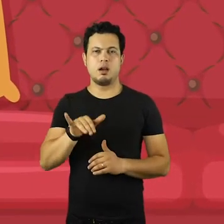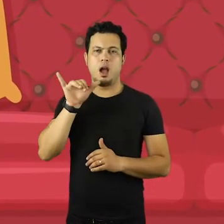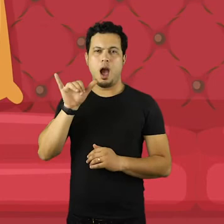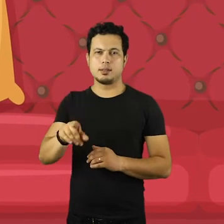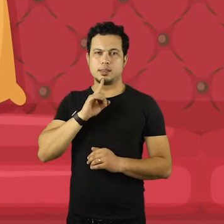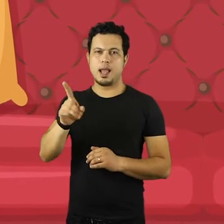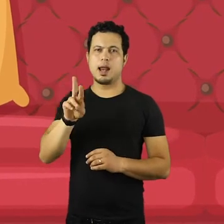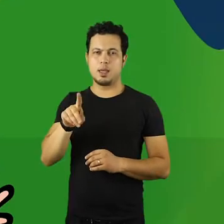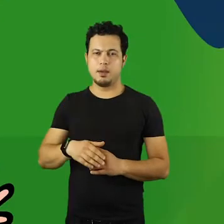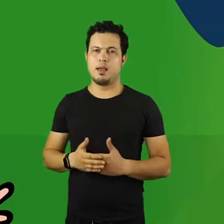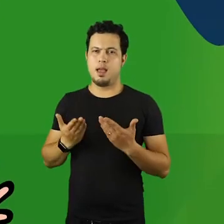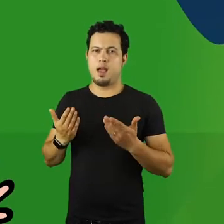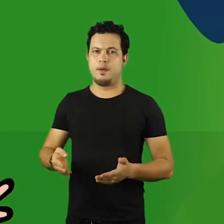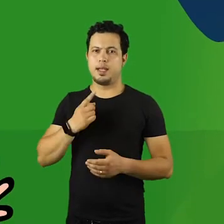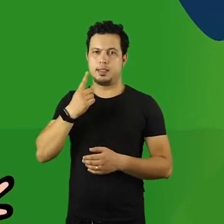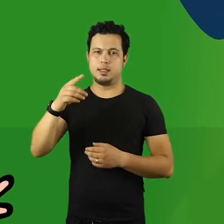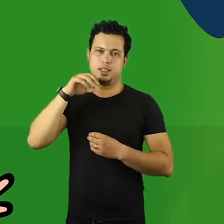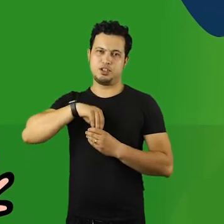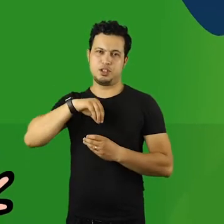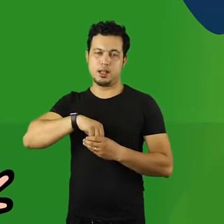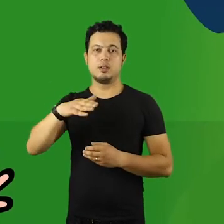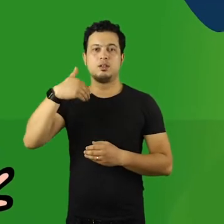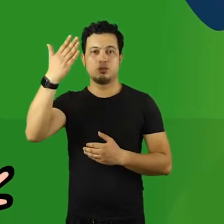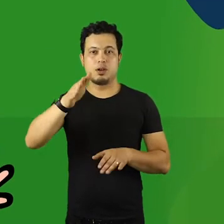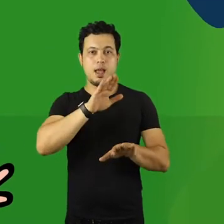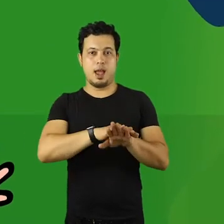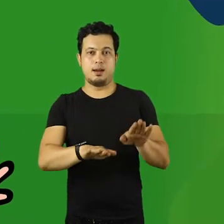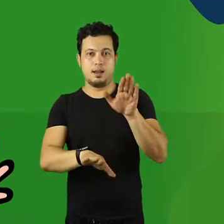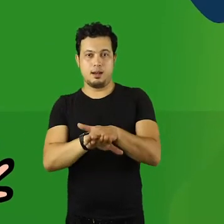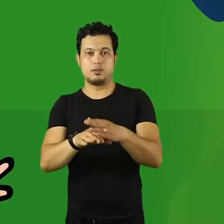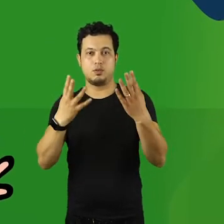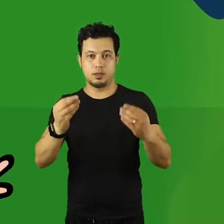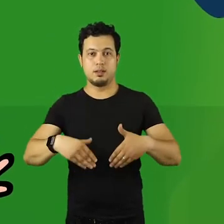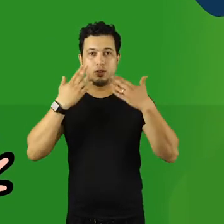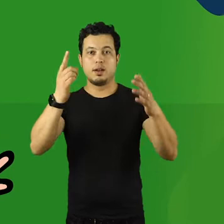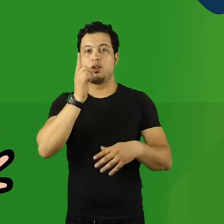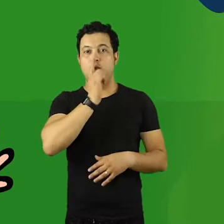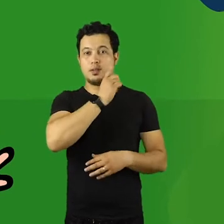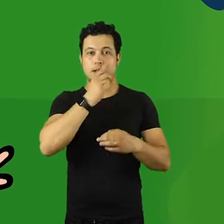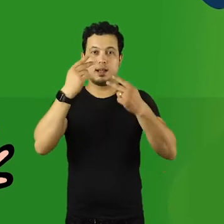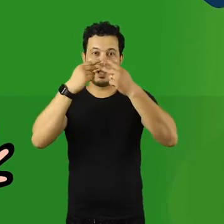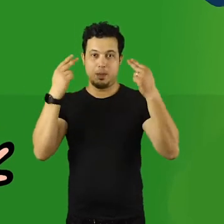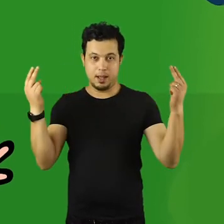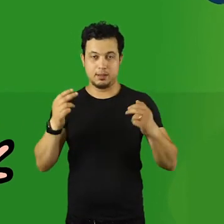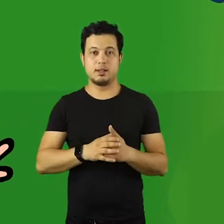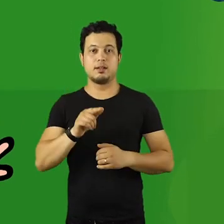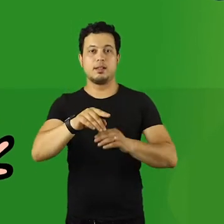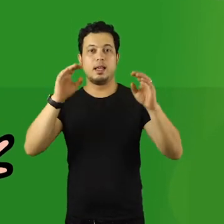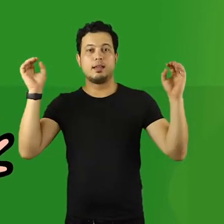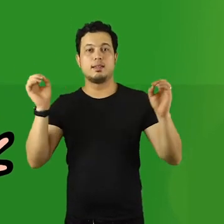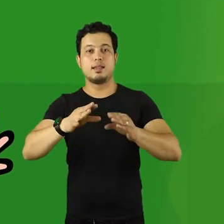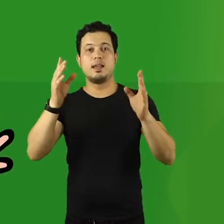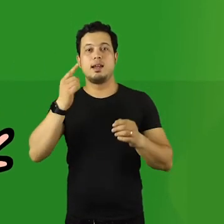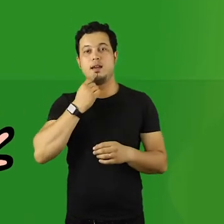salladı. İkisi ellerini üst üste koyup gözlerini kapattılar. Hep bir ağızdan sihirli sözcükleri